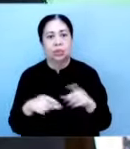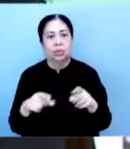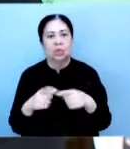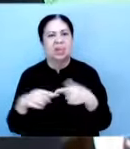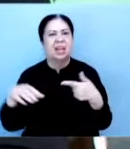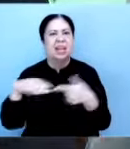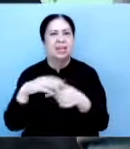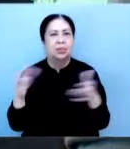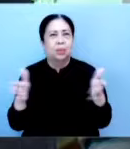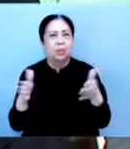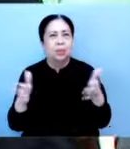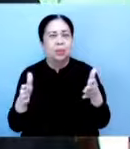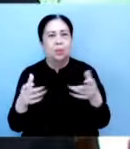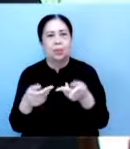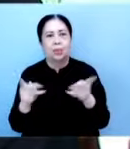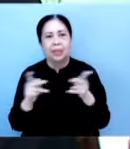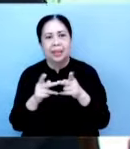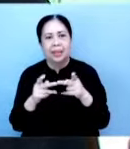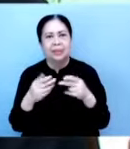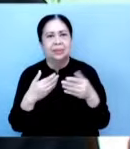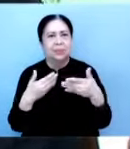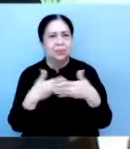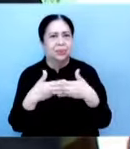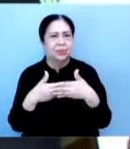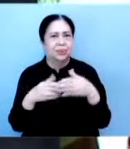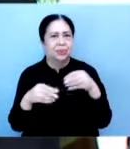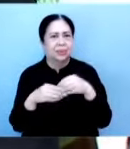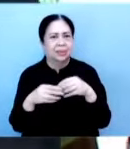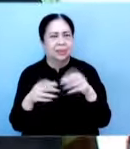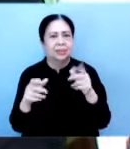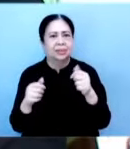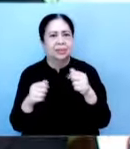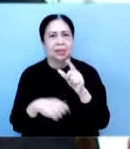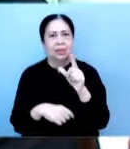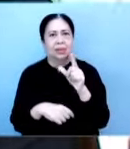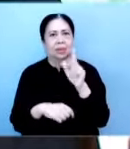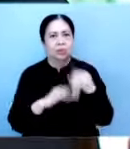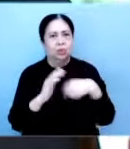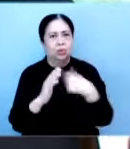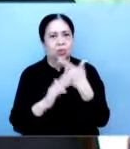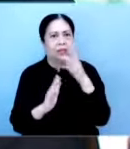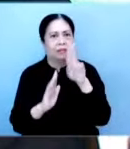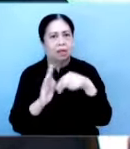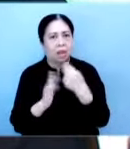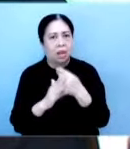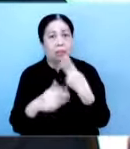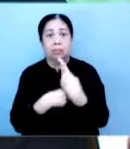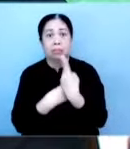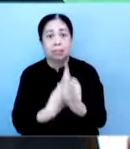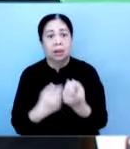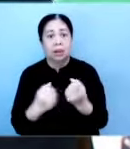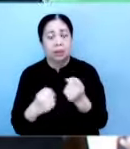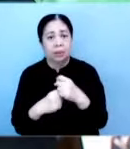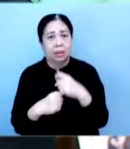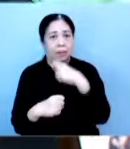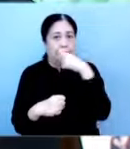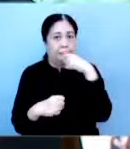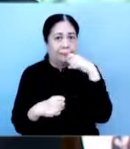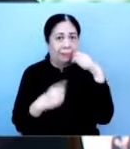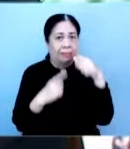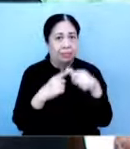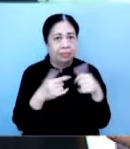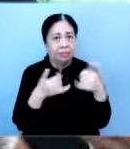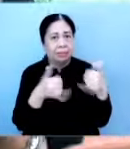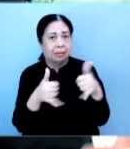ng mga ano ba mga m ano lang nasa kanila yan for 24 hours gusto nila dry setup muna maglalaro muna yung